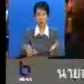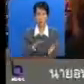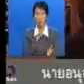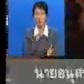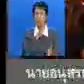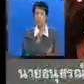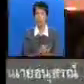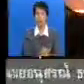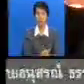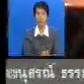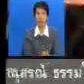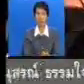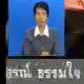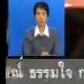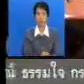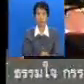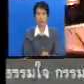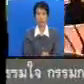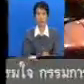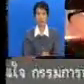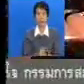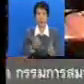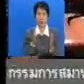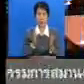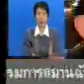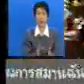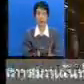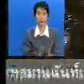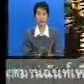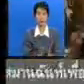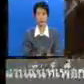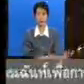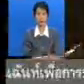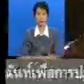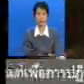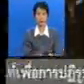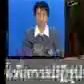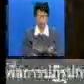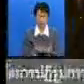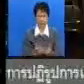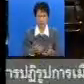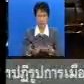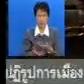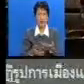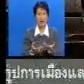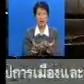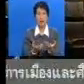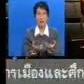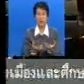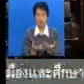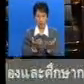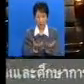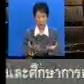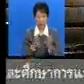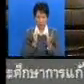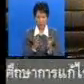าส่วนสาเหตุที่มีการต่อต้านจากผู้ค้าเนื่องจากมีการจับสินค้าทุกชนิดสร้างความเสียหายให้สินค้าชนิดอื่นจึง